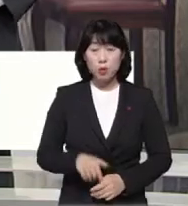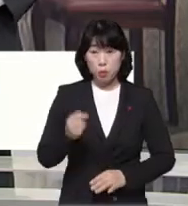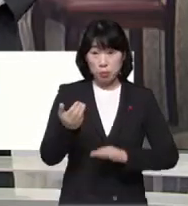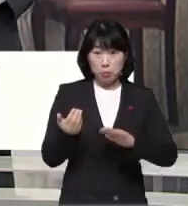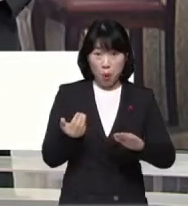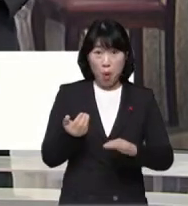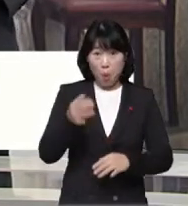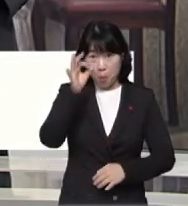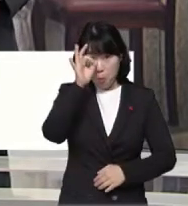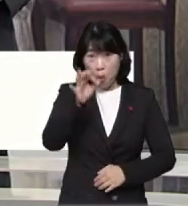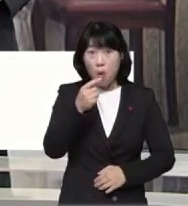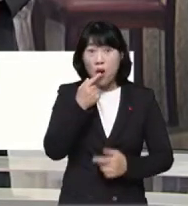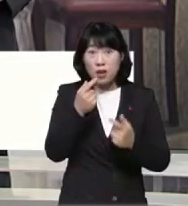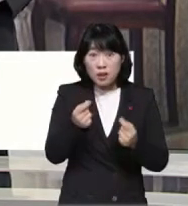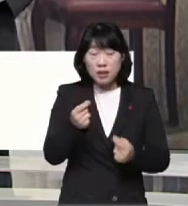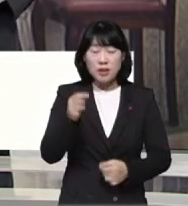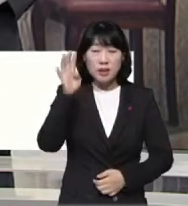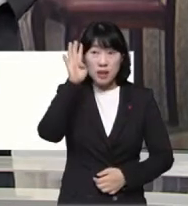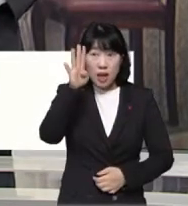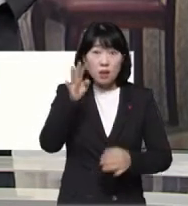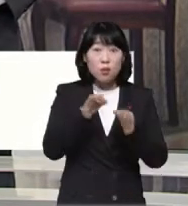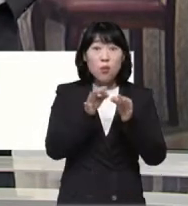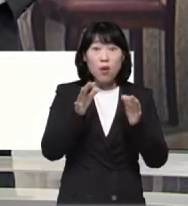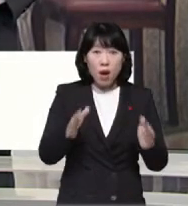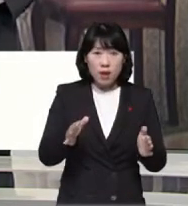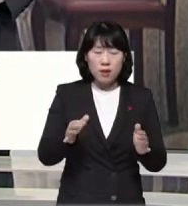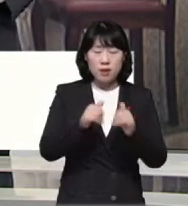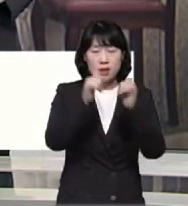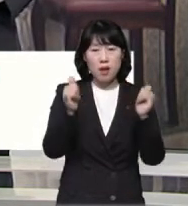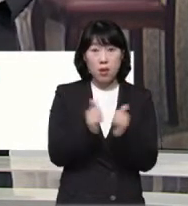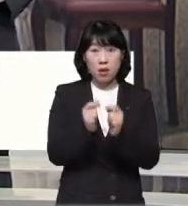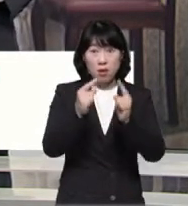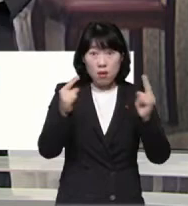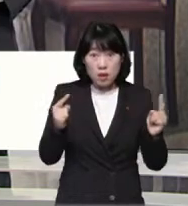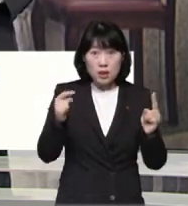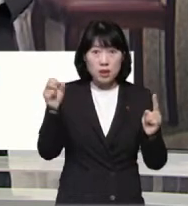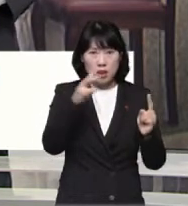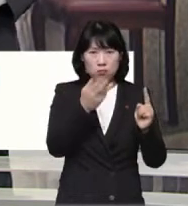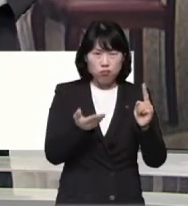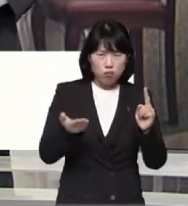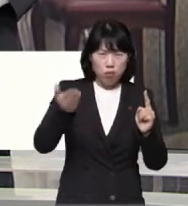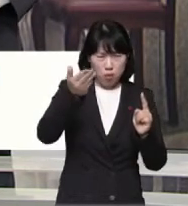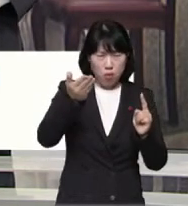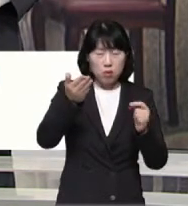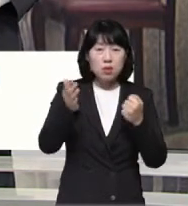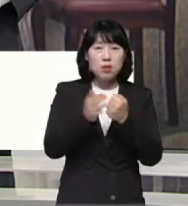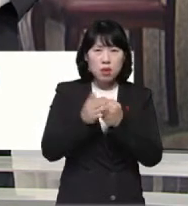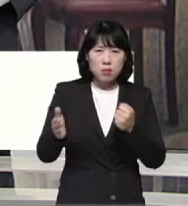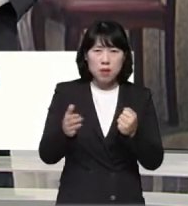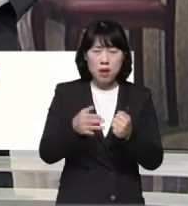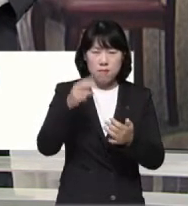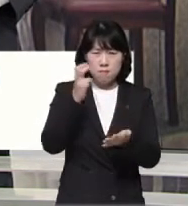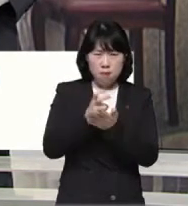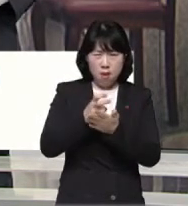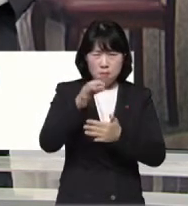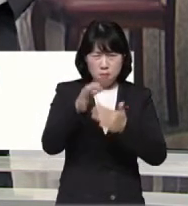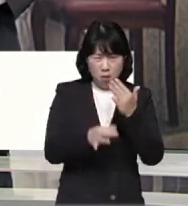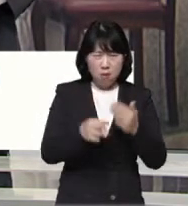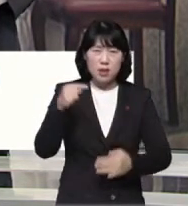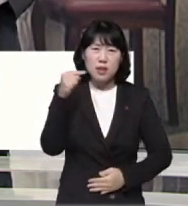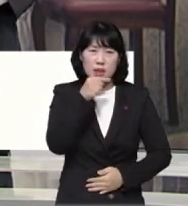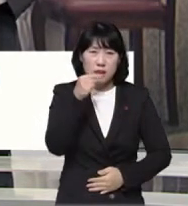앞서 보신 것처럼 나흘이긴 하지만 광주의 사회적 거리두기가 다시 2단계로 격상하며 방역수칙도